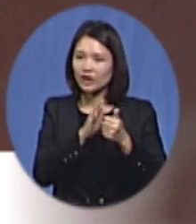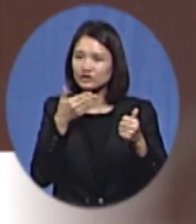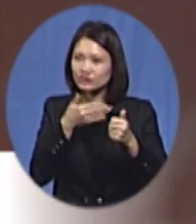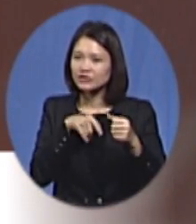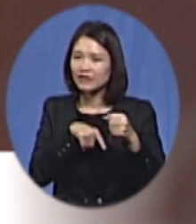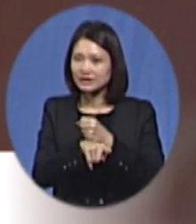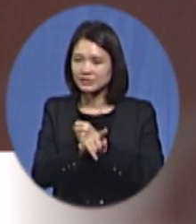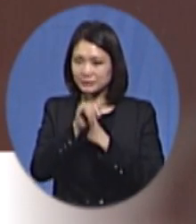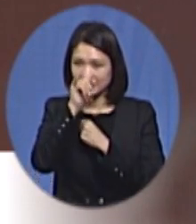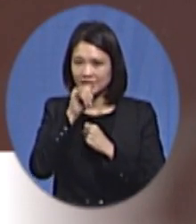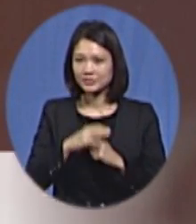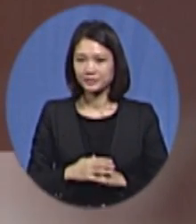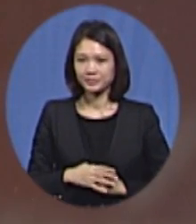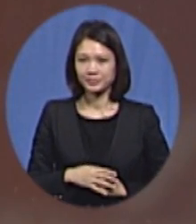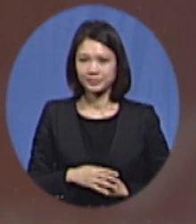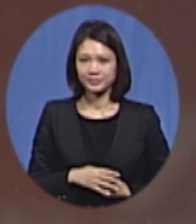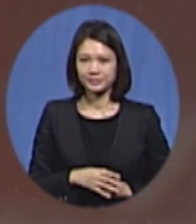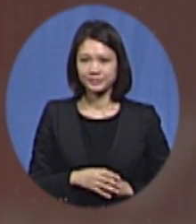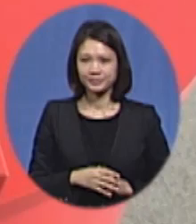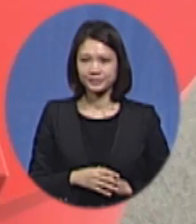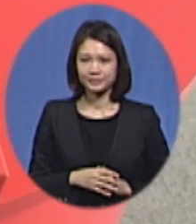어떤 채널이라고 보면 되겠습니다.